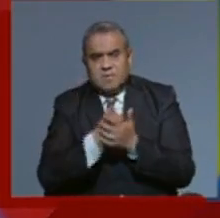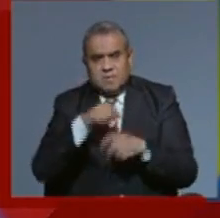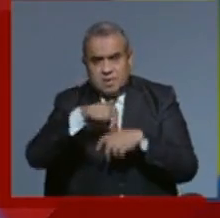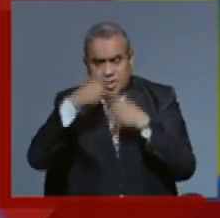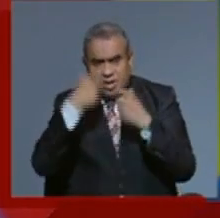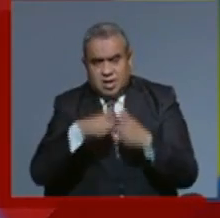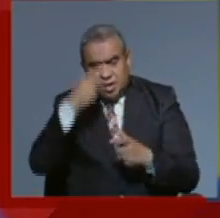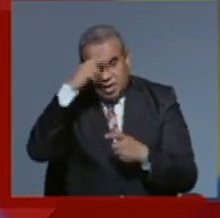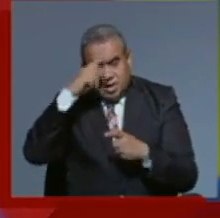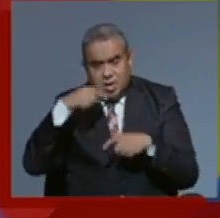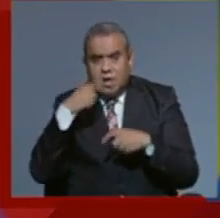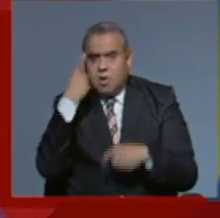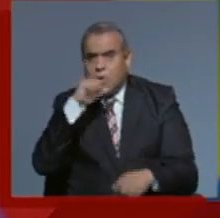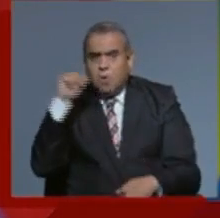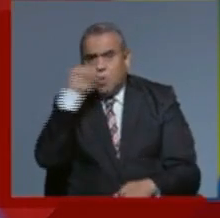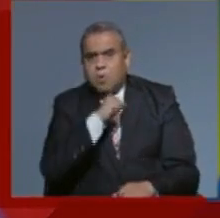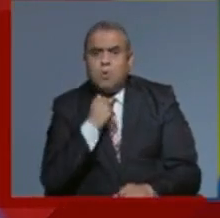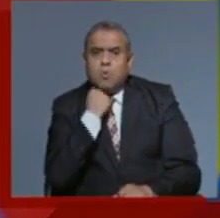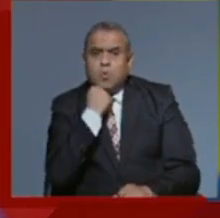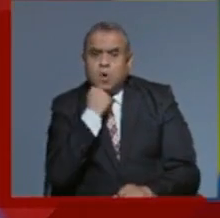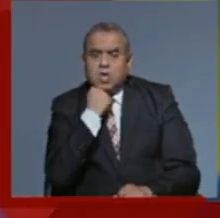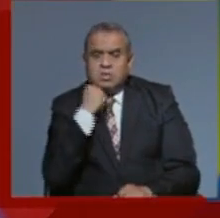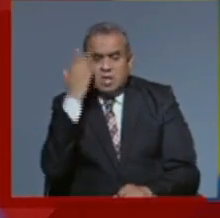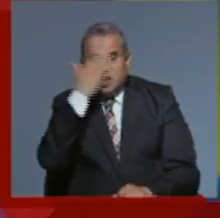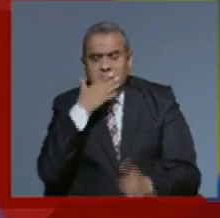إفريقيا تتمتع بمعونة روسيا،